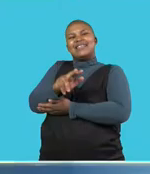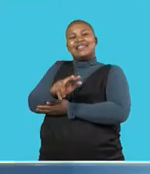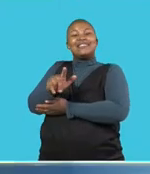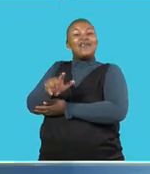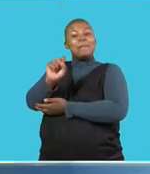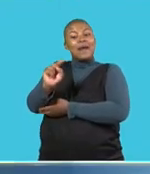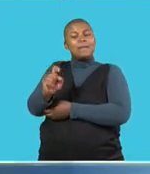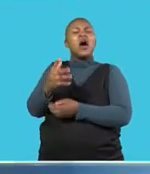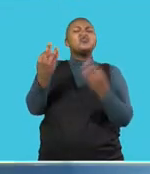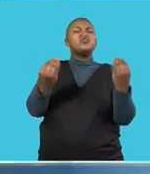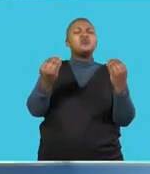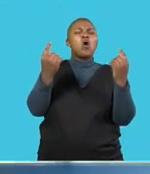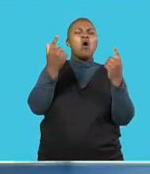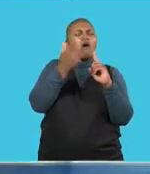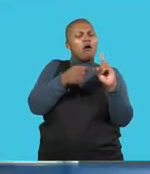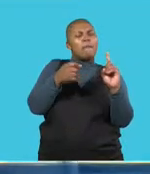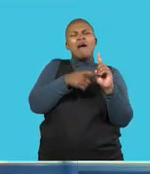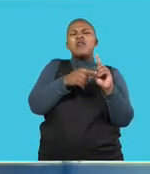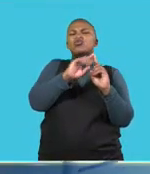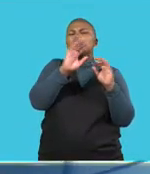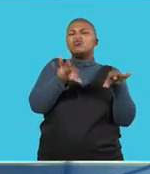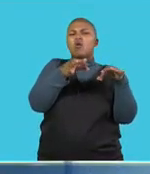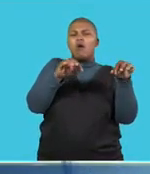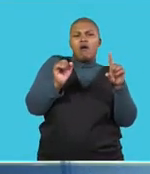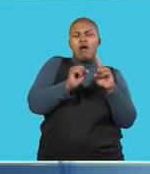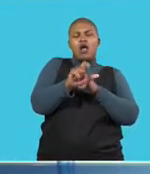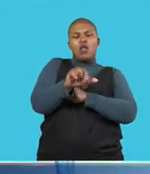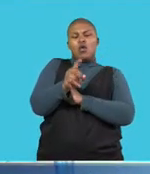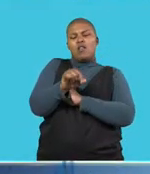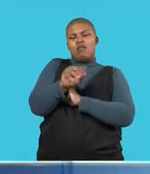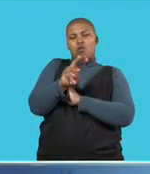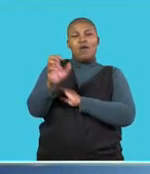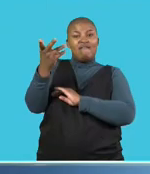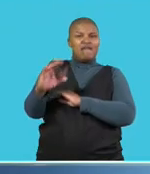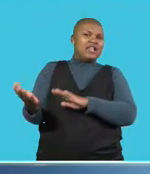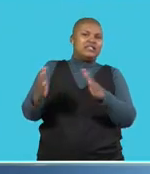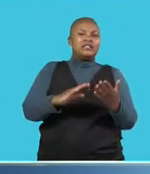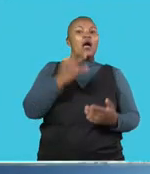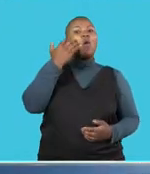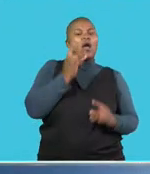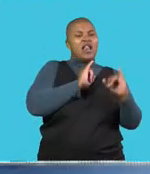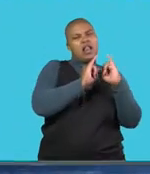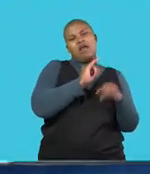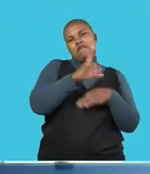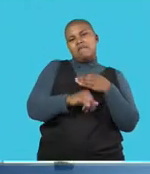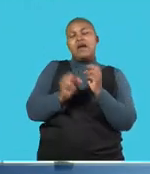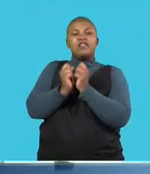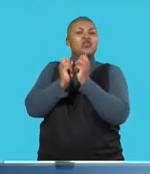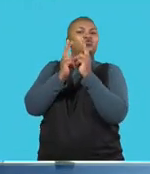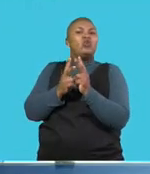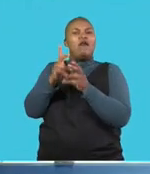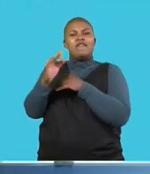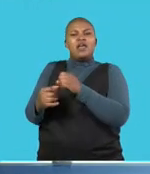isikhothe uloliwe udlule emhlabeni ngomsomluko ziyishumi nanye kwephezulu izikhulu ezahlukahlukene kanye